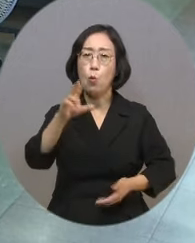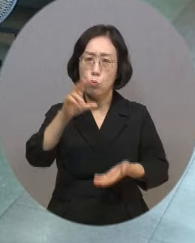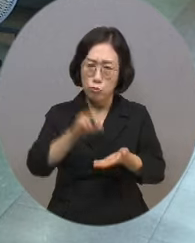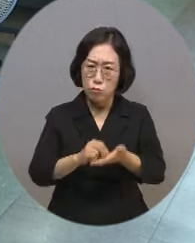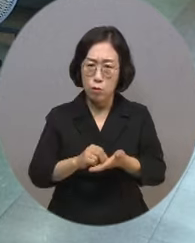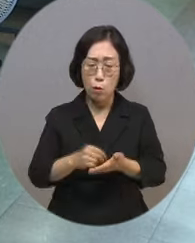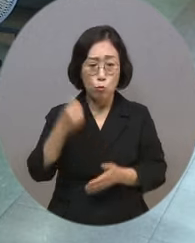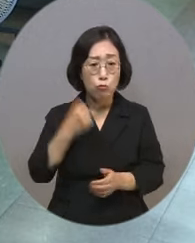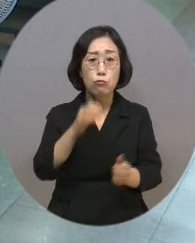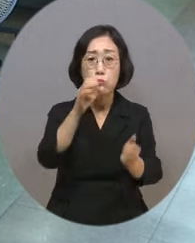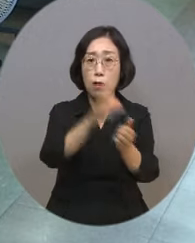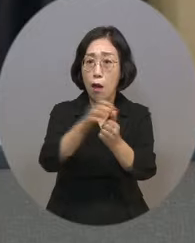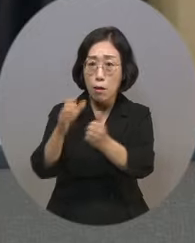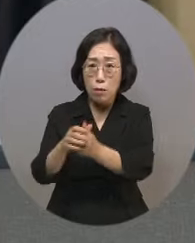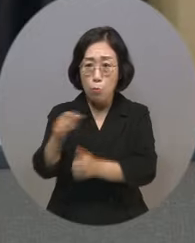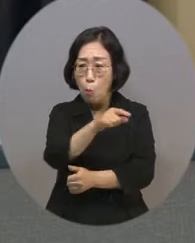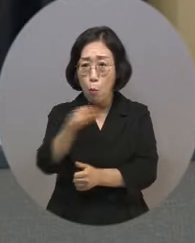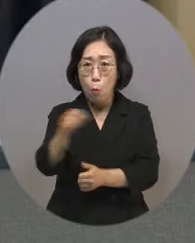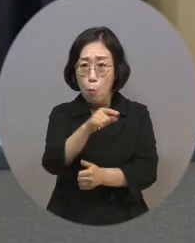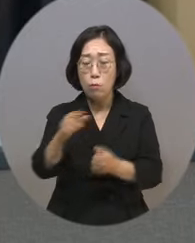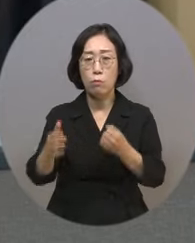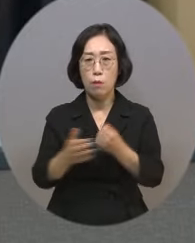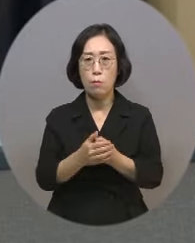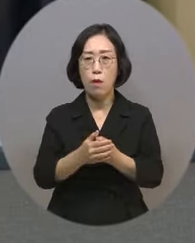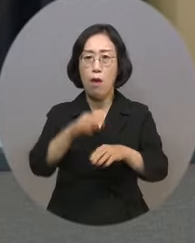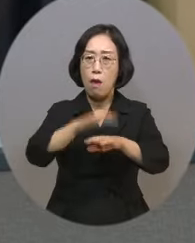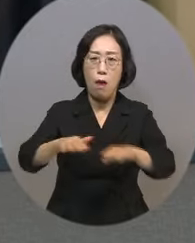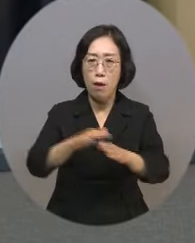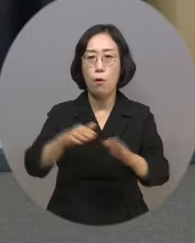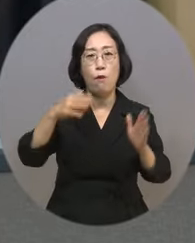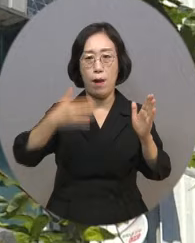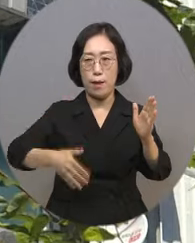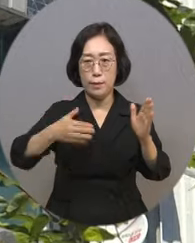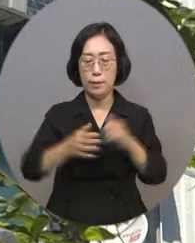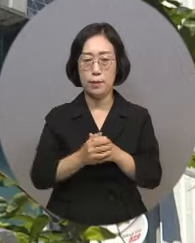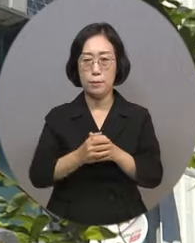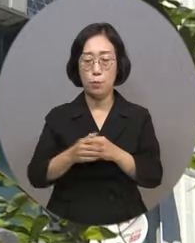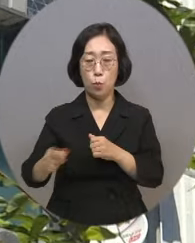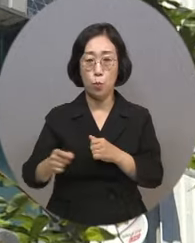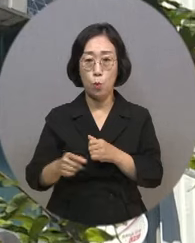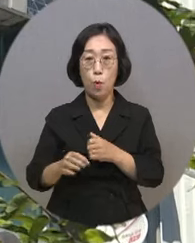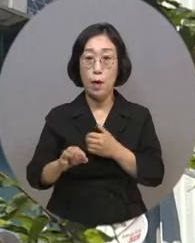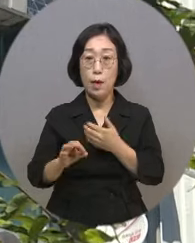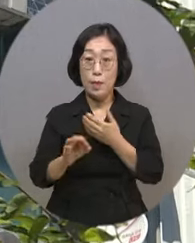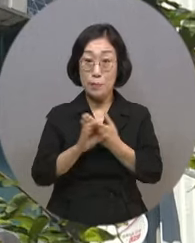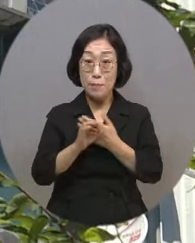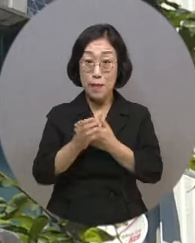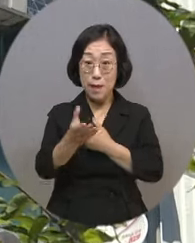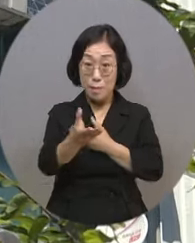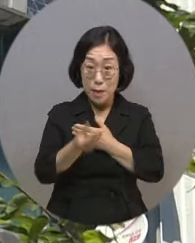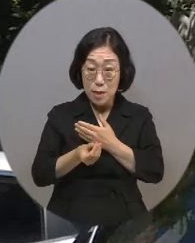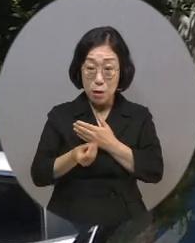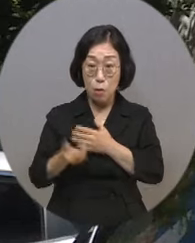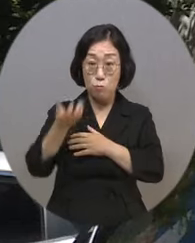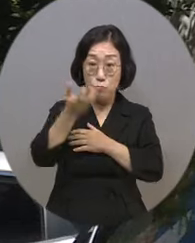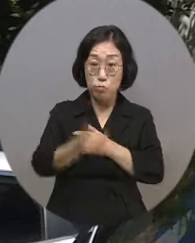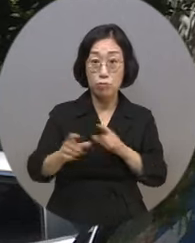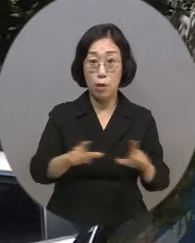책임 소재로 문제가 해결되지 않고 있는 현실. 더욱이 임대단지 내 사회복지관은